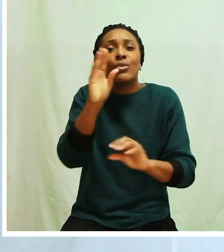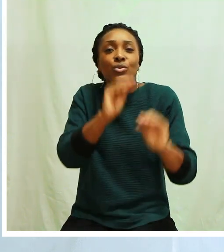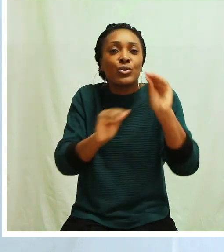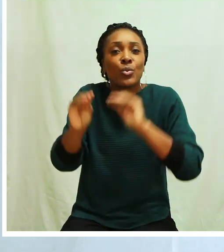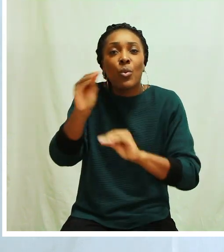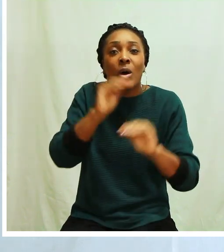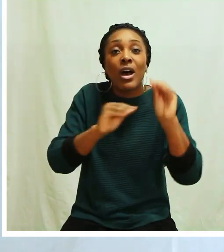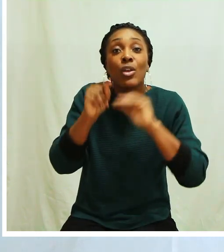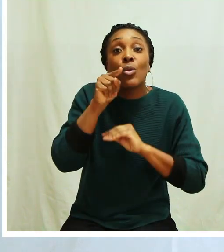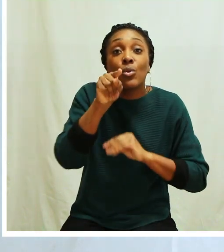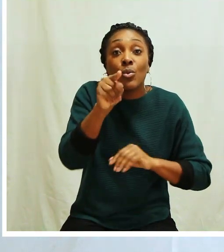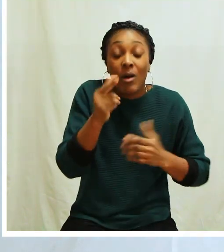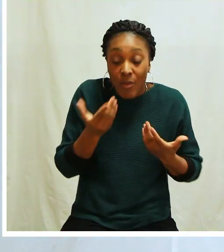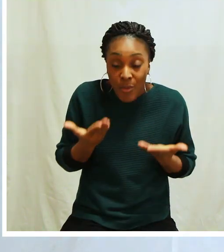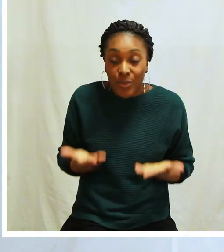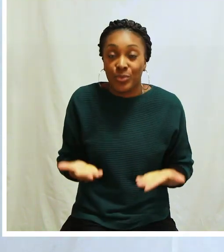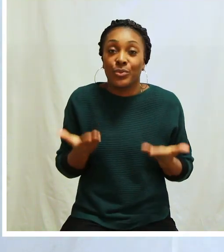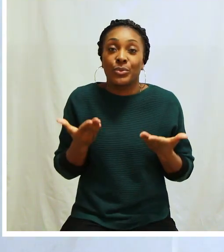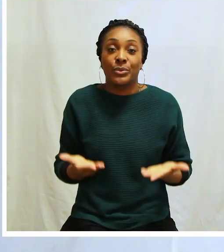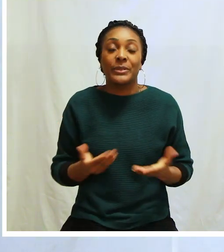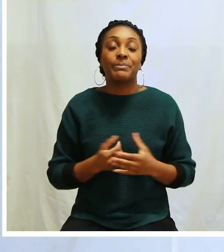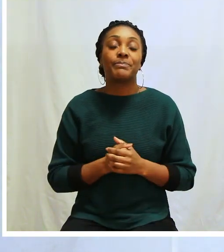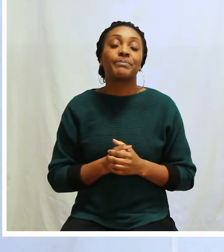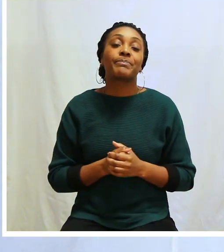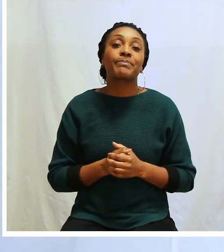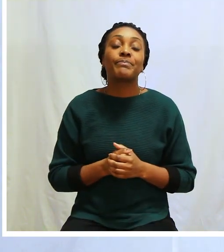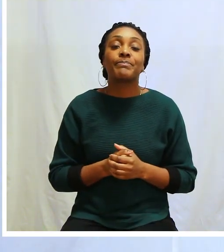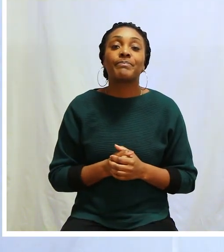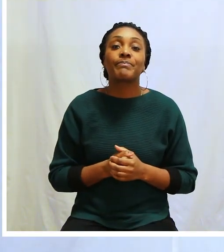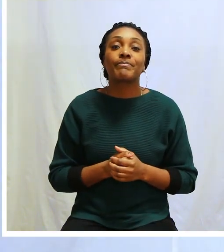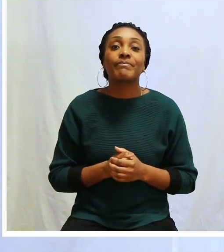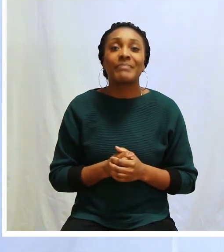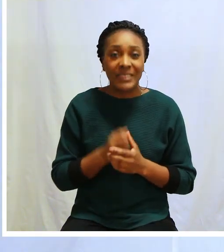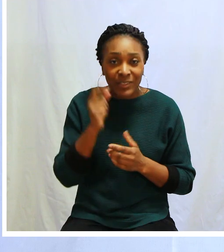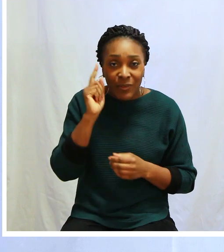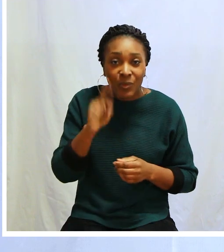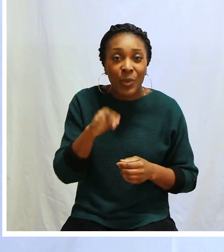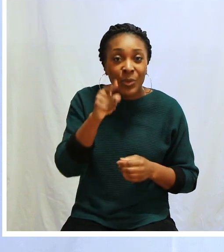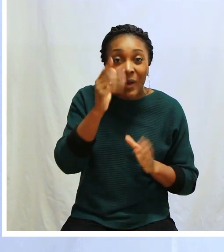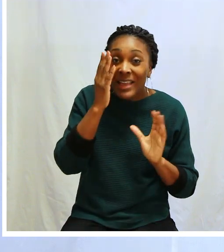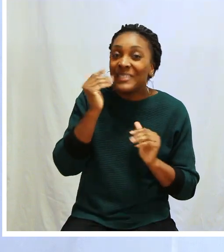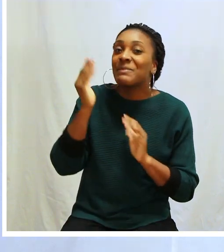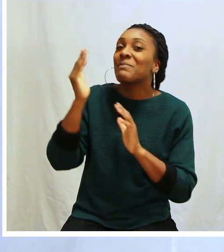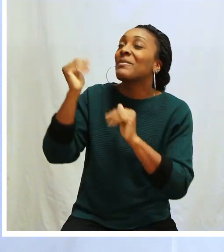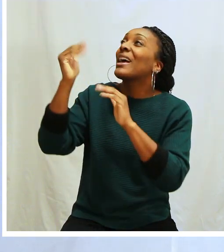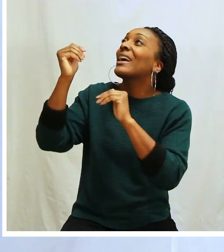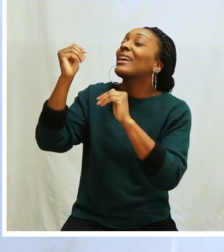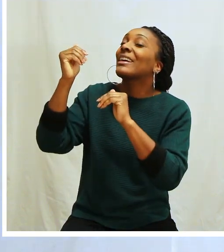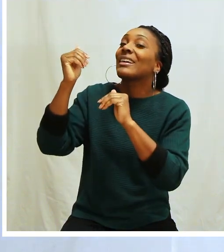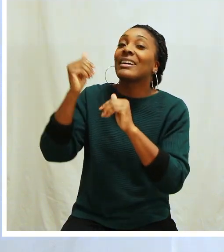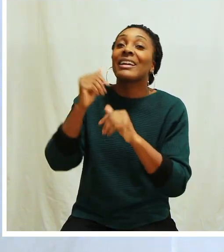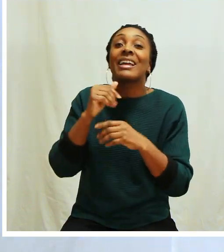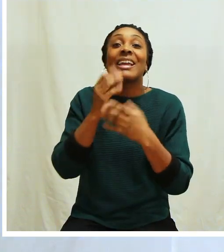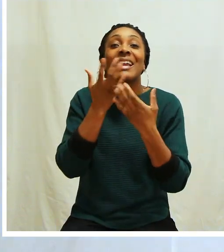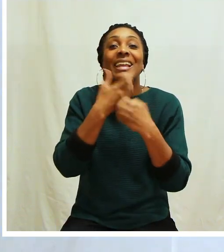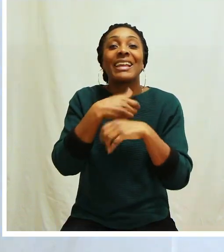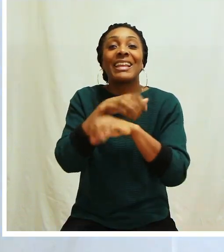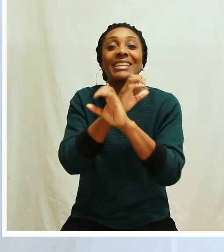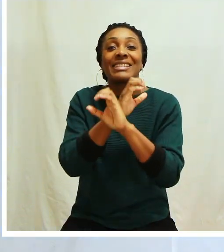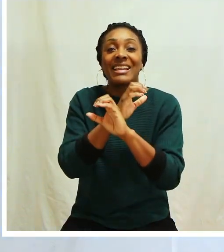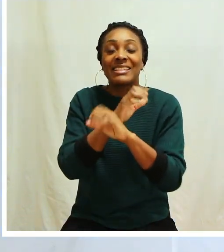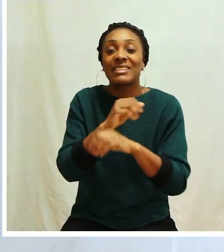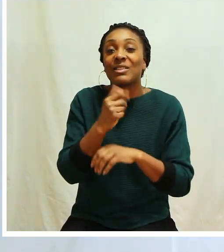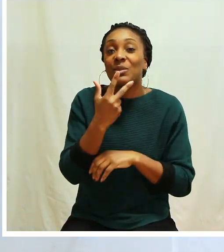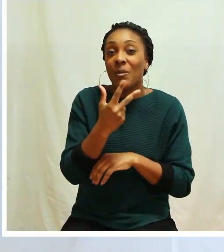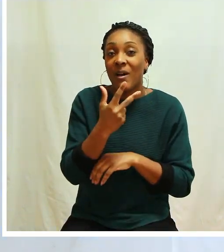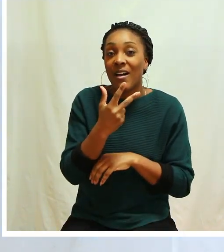aujourd'hui. J'aimerais te dire que attends-toi à Dieu Parce que l'Ecclésiaste 3, verset 11 nous dit, il